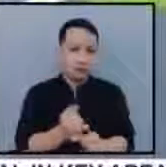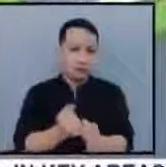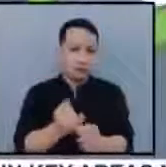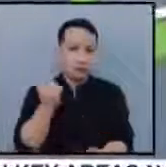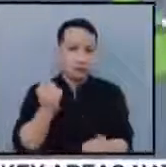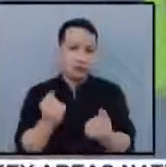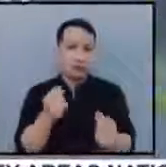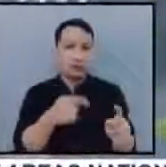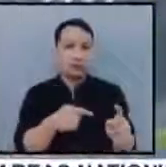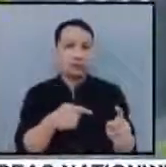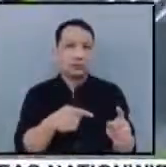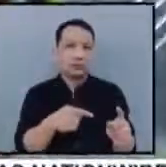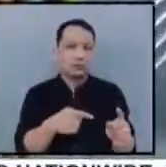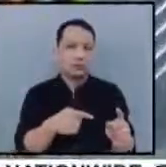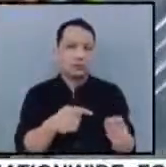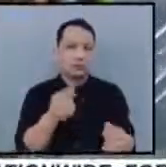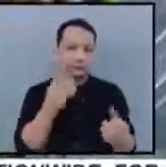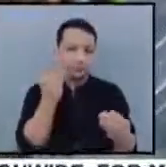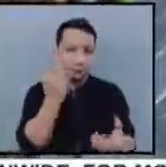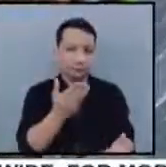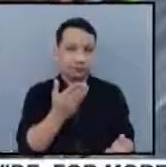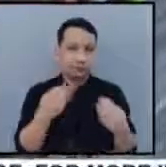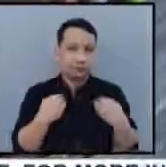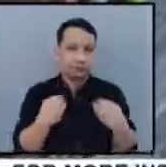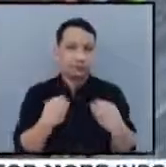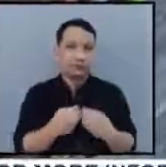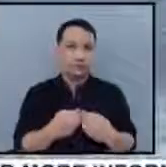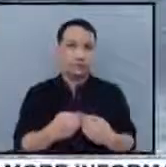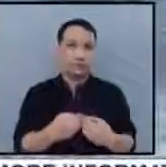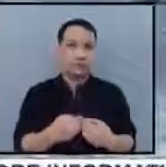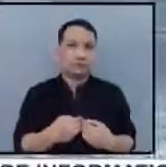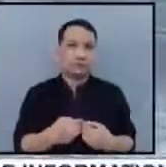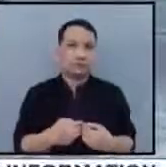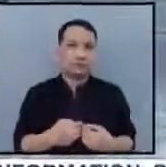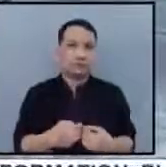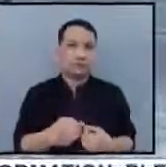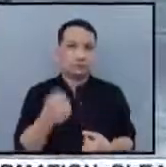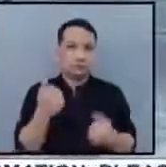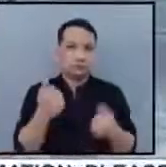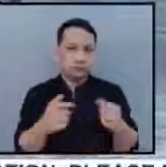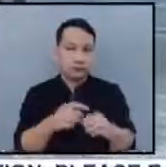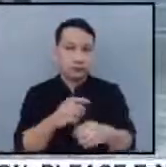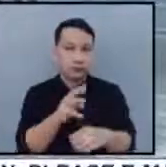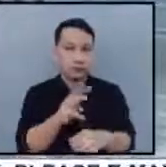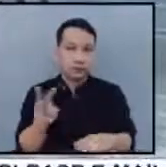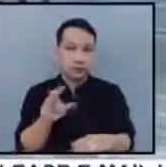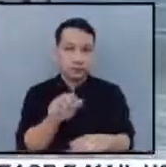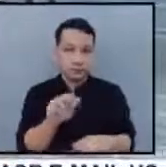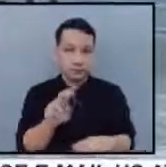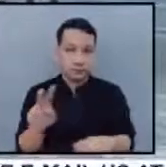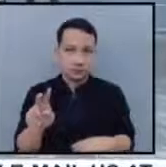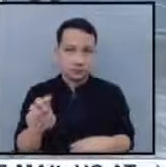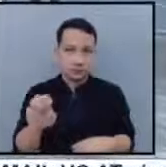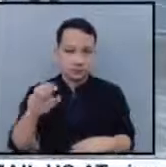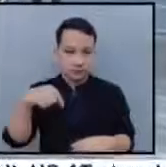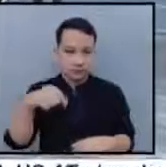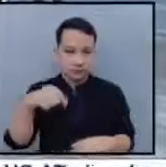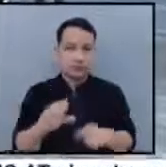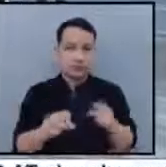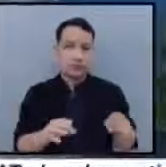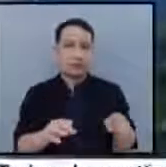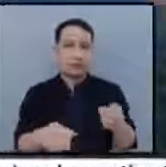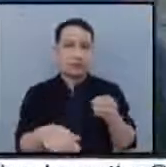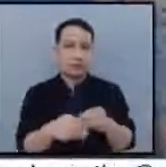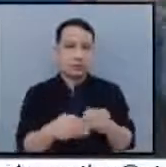ng mga jeepney driver na miyembro ng High West Transport na nasa West Avenue, Quezon City. Anila, nasayang